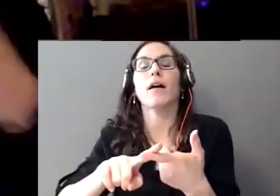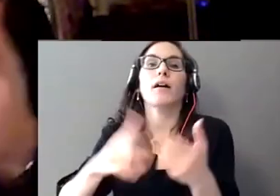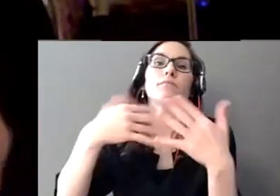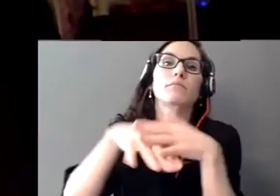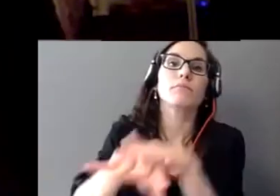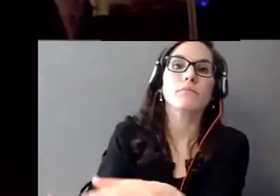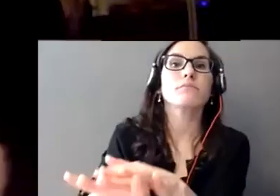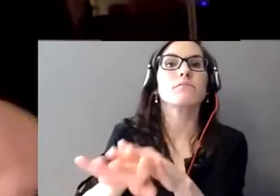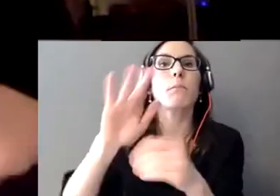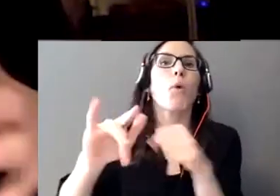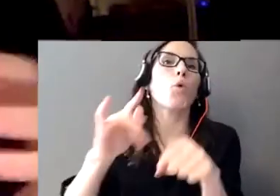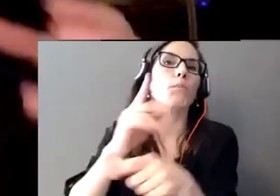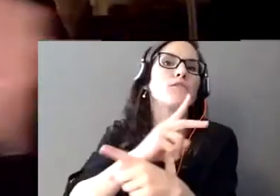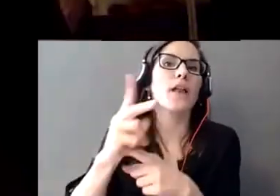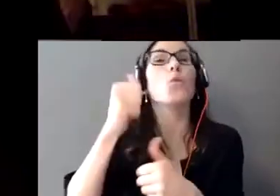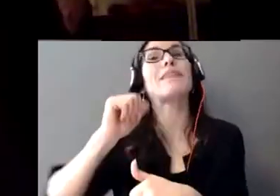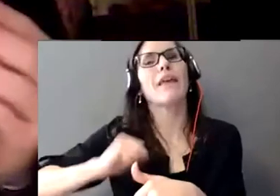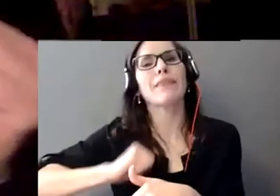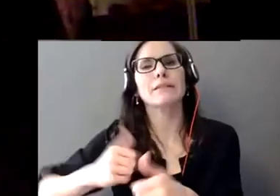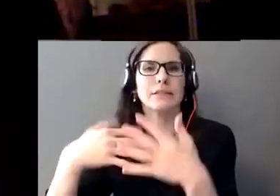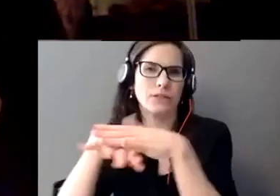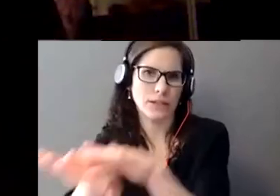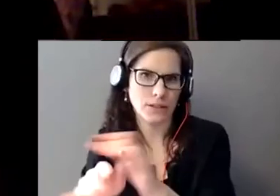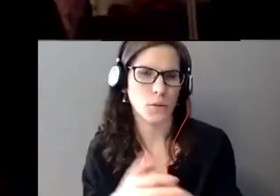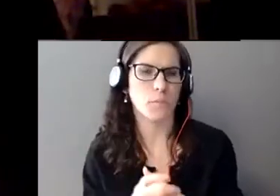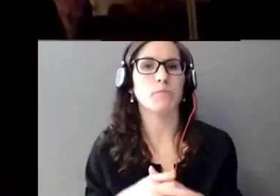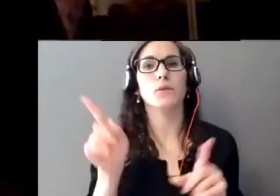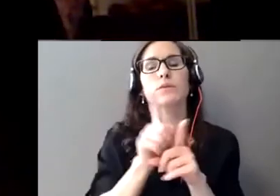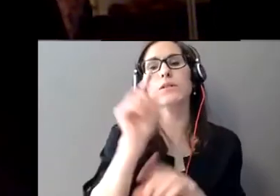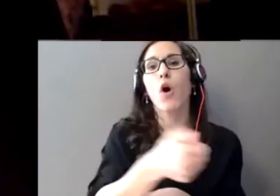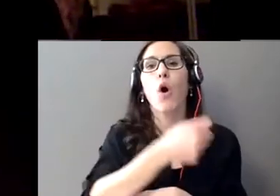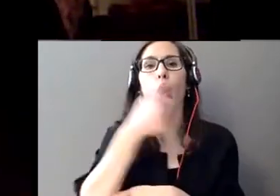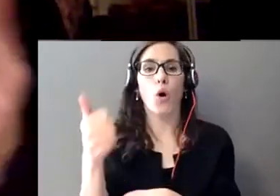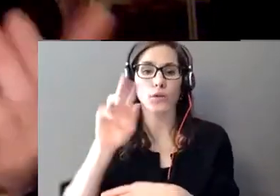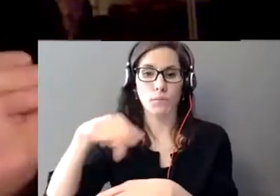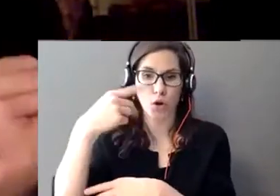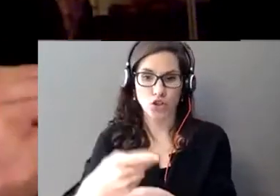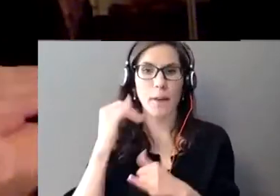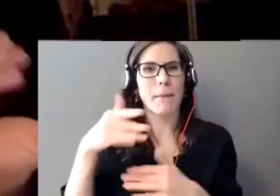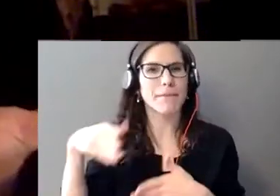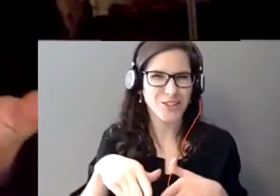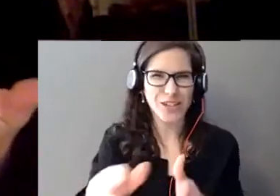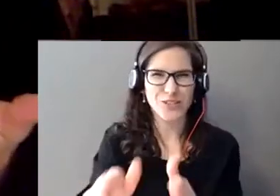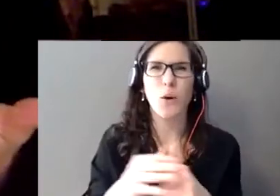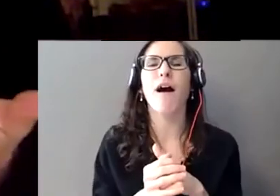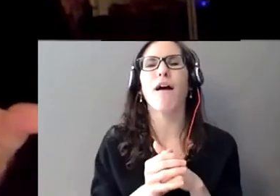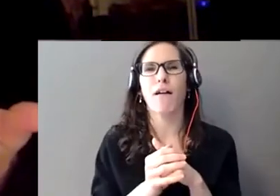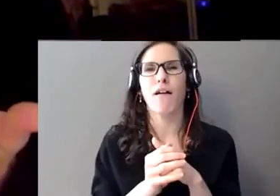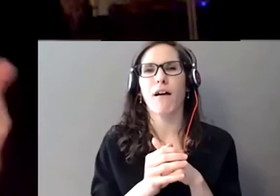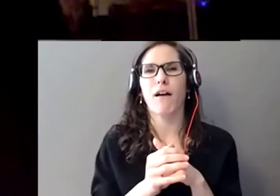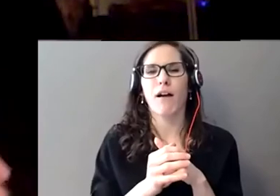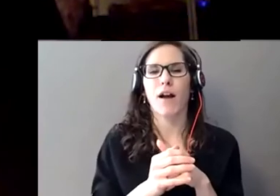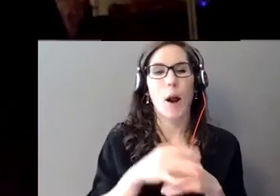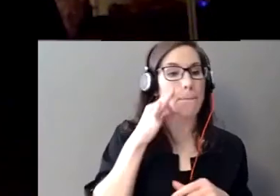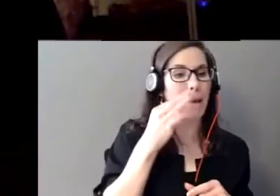Enfin, un autre projet sur les trajectoires, sur cette continuité de vie, de la maternelle cette fois-ci à l'entrée dans le monde